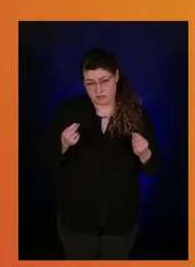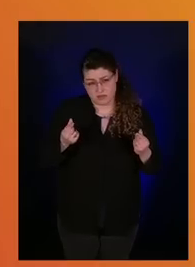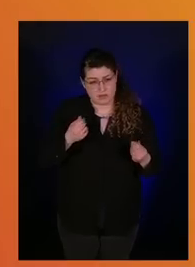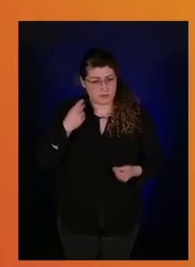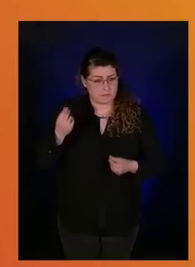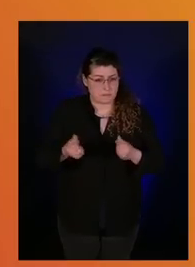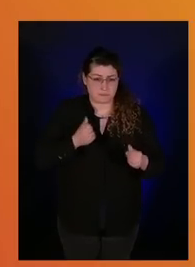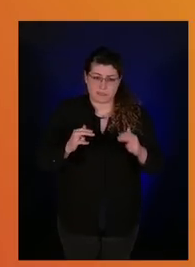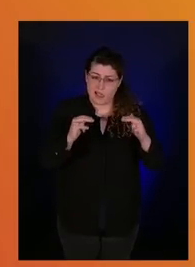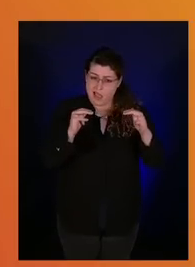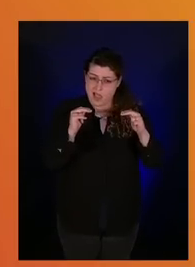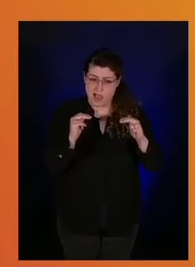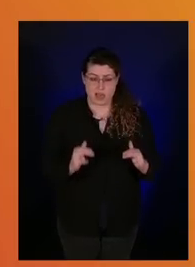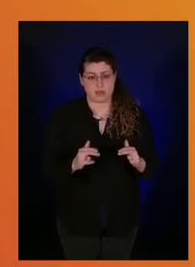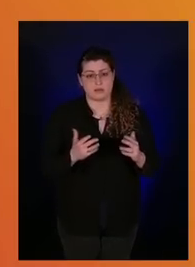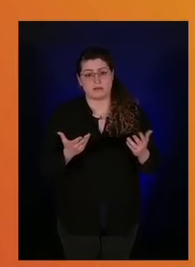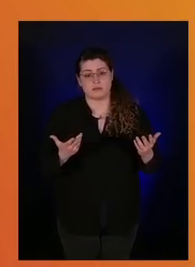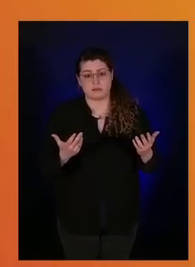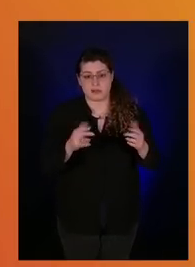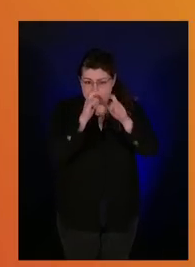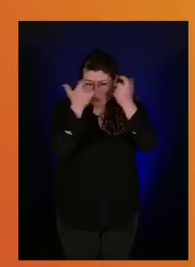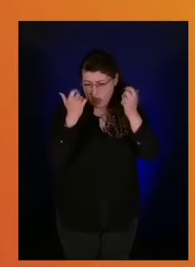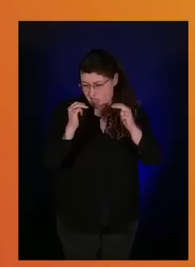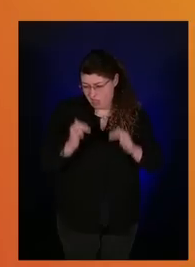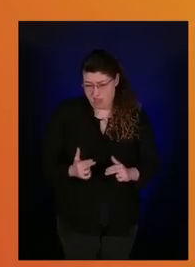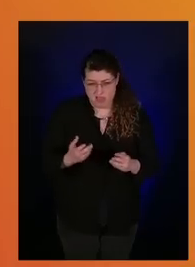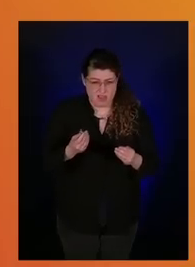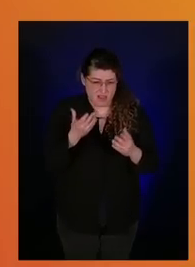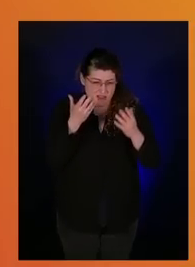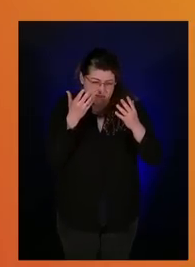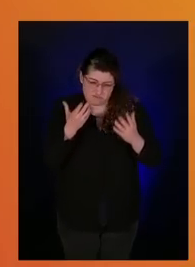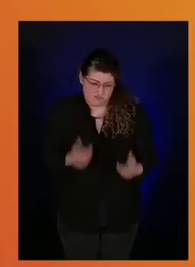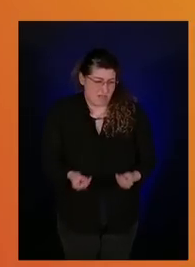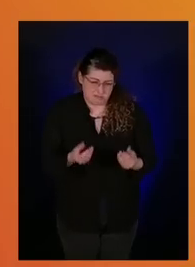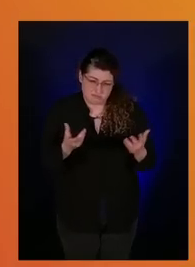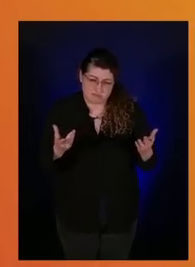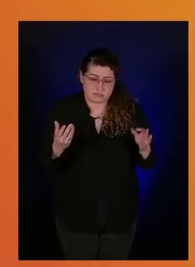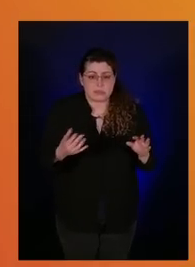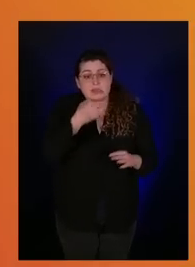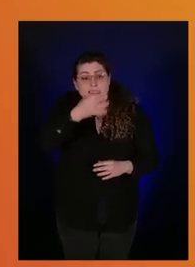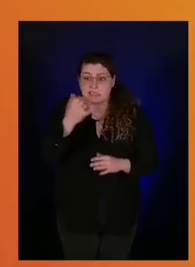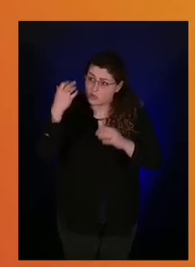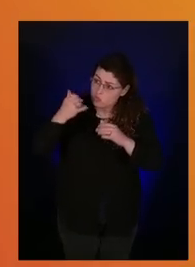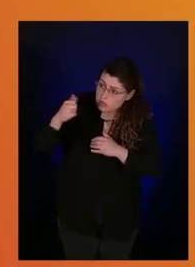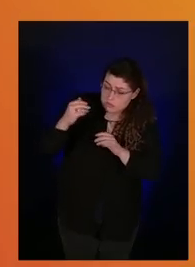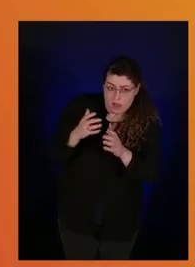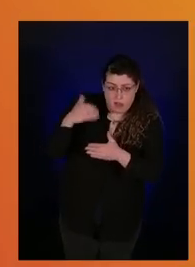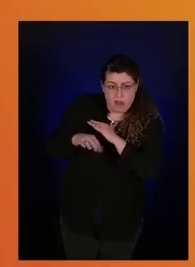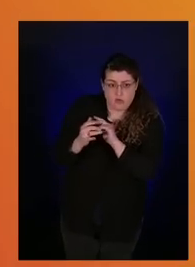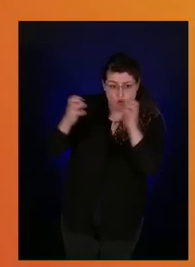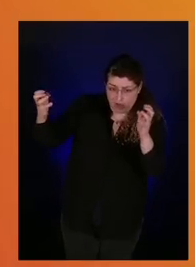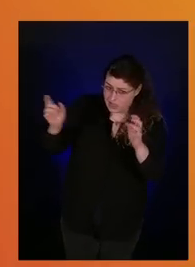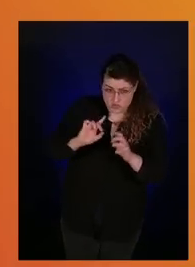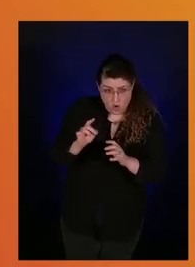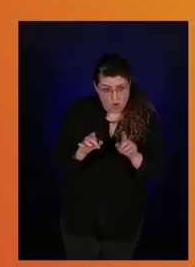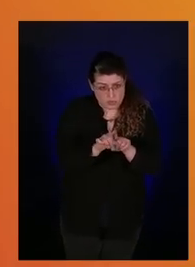très faiblement sur le niveau statutaire. On le répète dans les congrès, mais on ne le répète pas que dans les congrès. On le répète